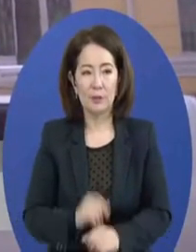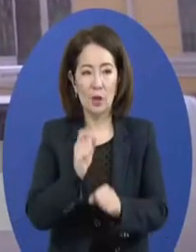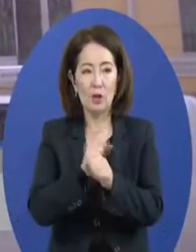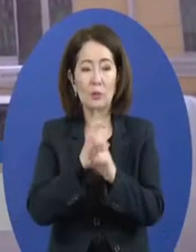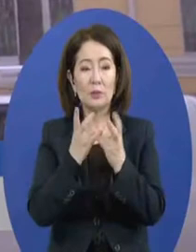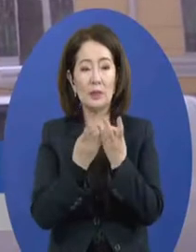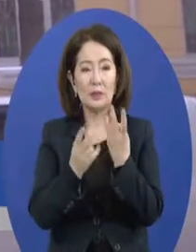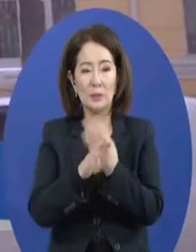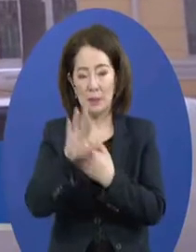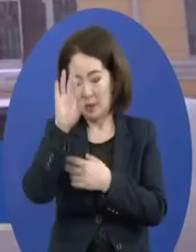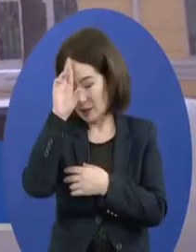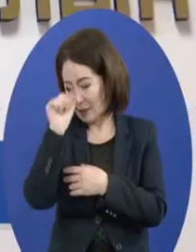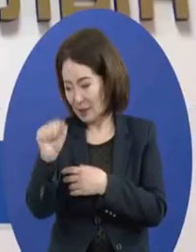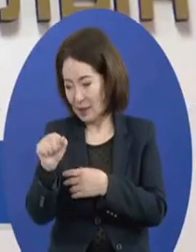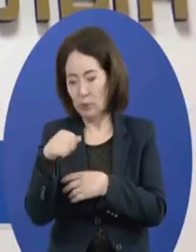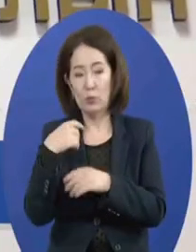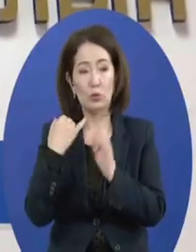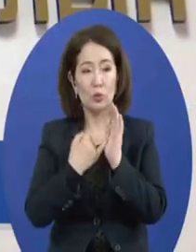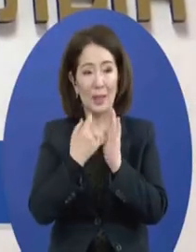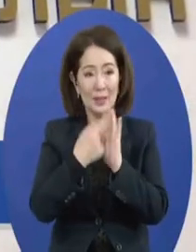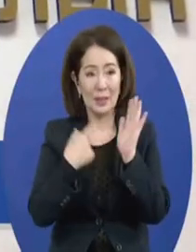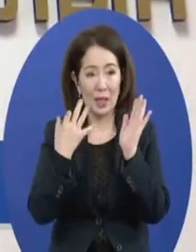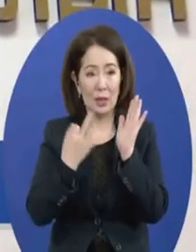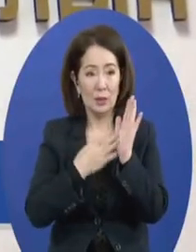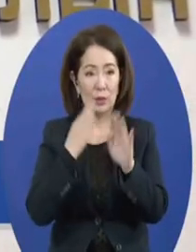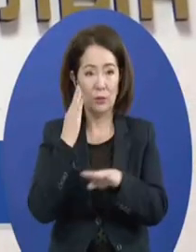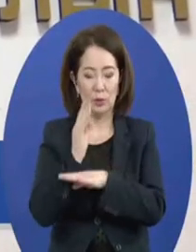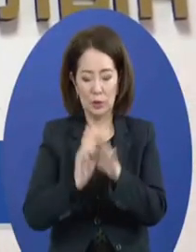Хөдөлмөр нийгэм хамгааллын яамнаас энэ сарын 18-наас эхлэн